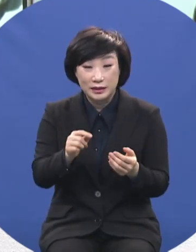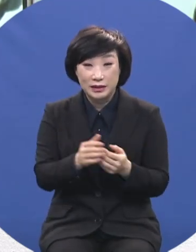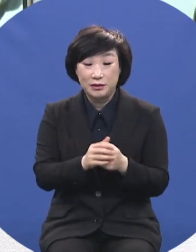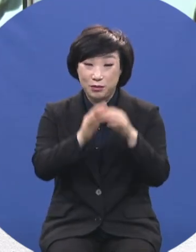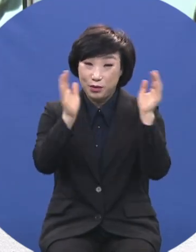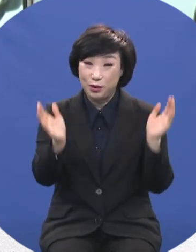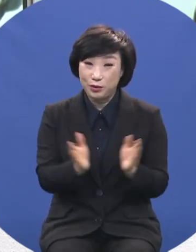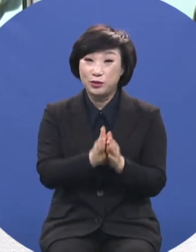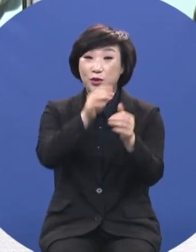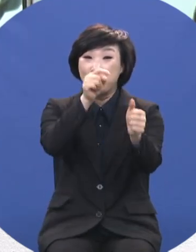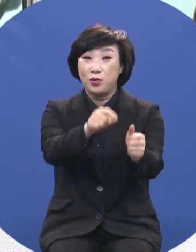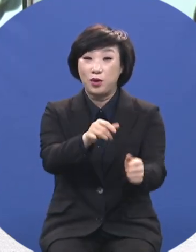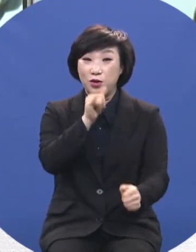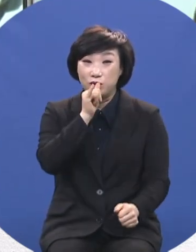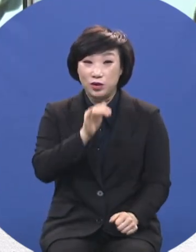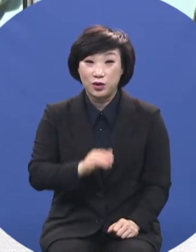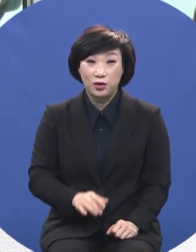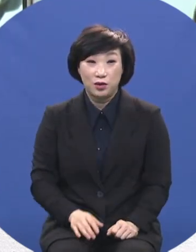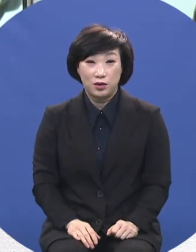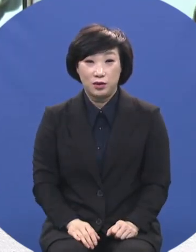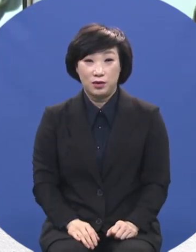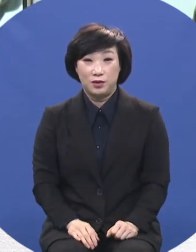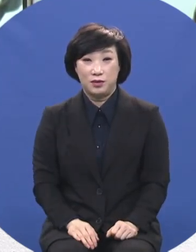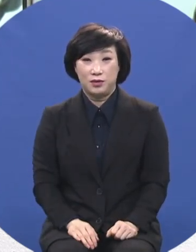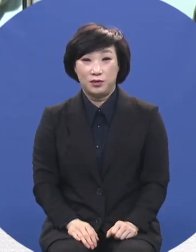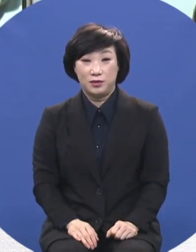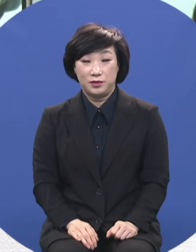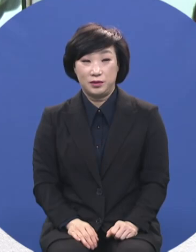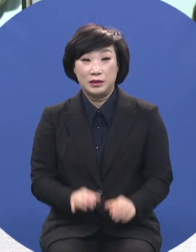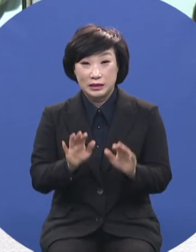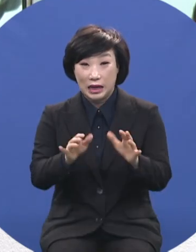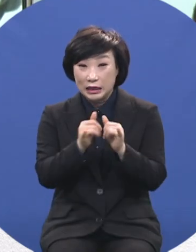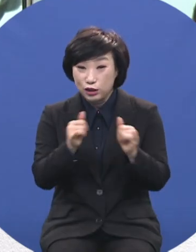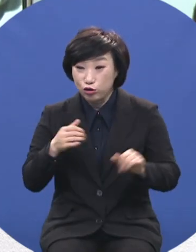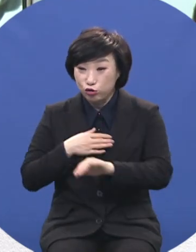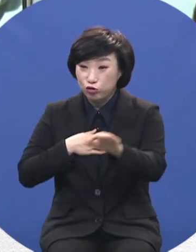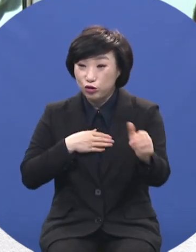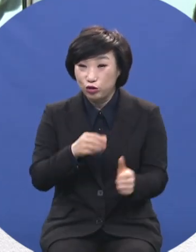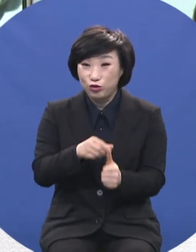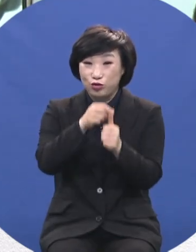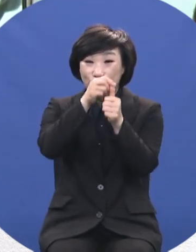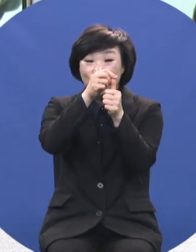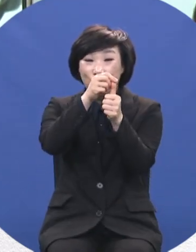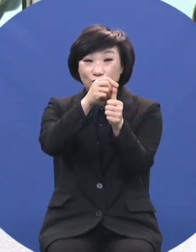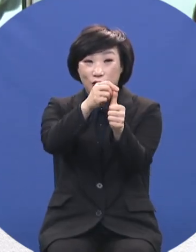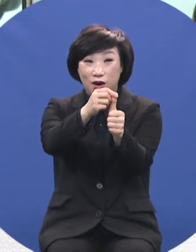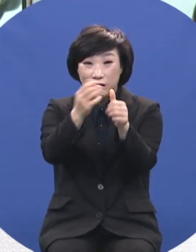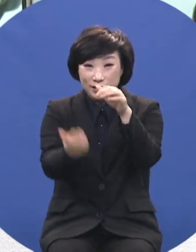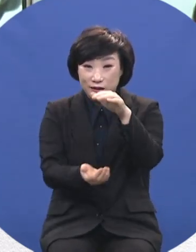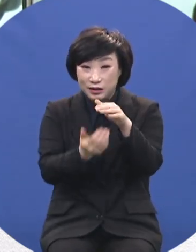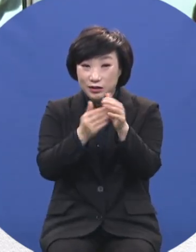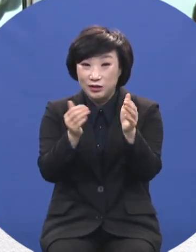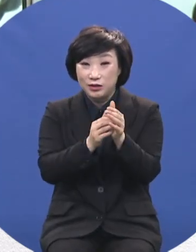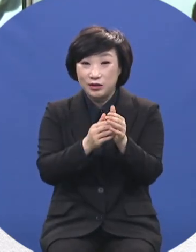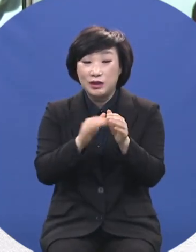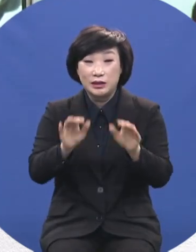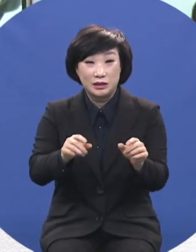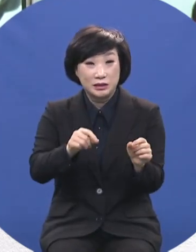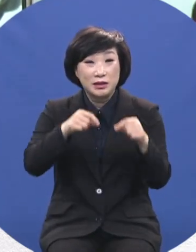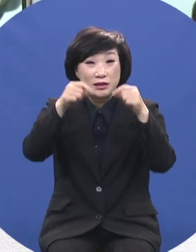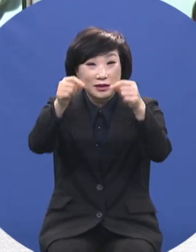사역을 명령했습니다. 응? 인류 구원을 이루신